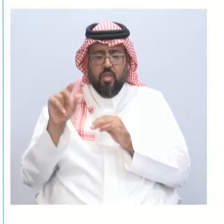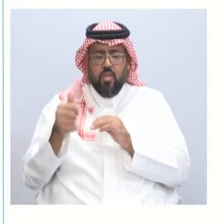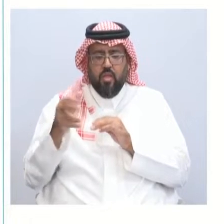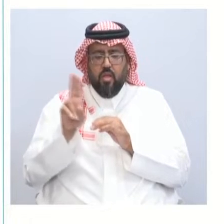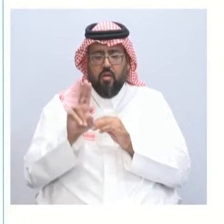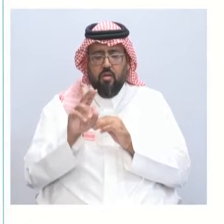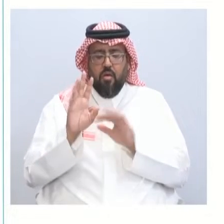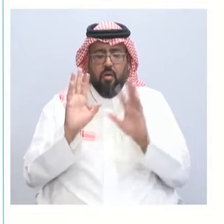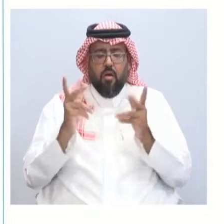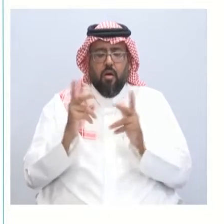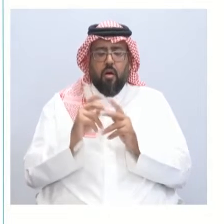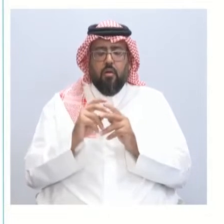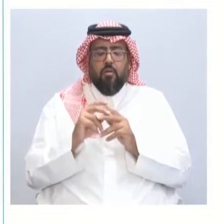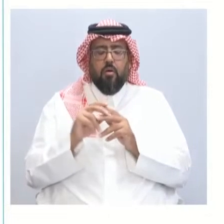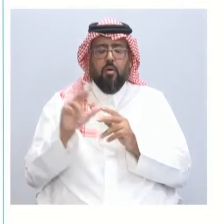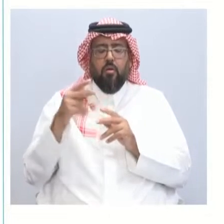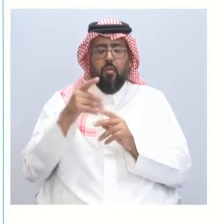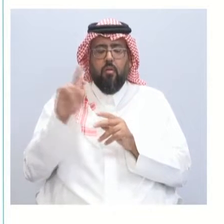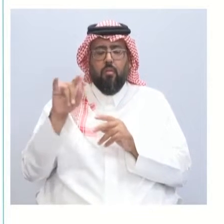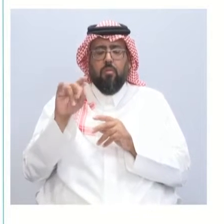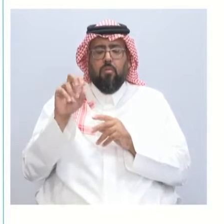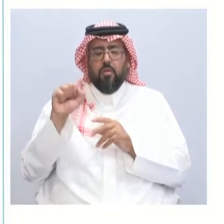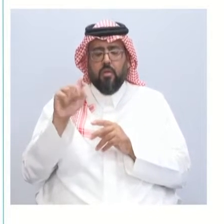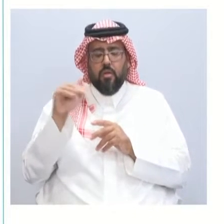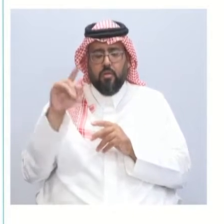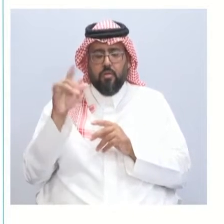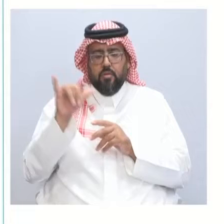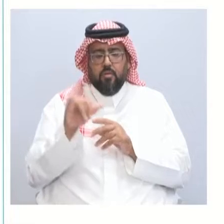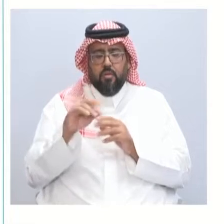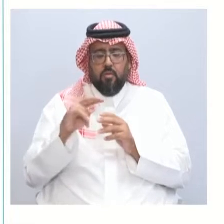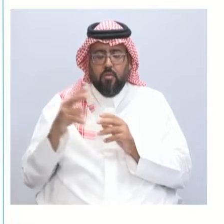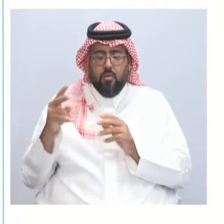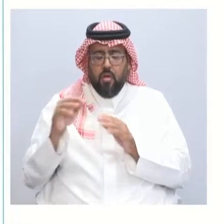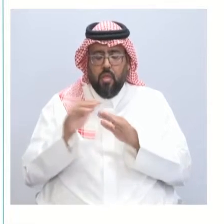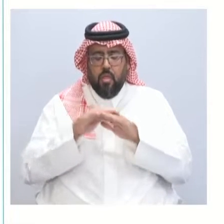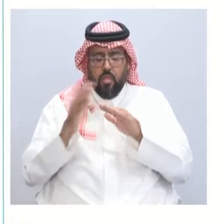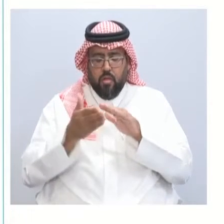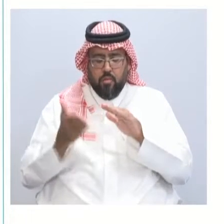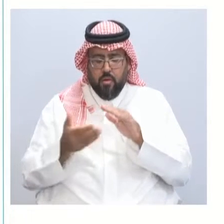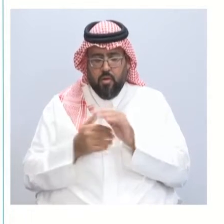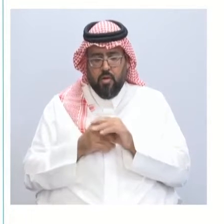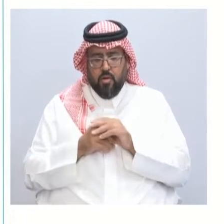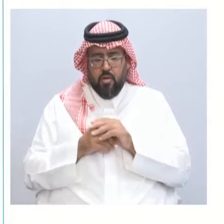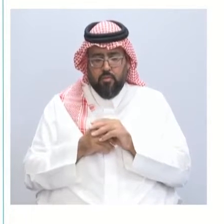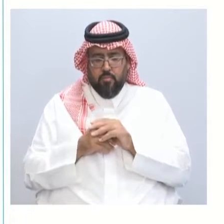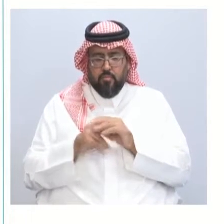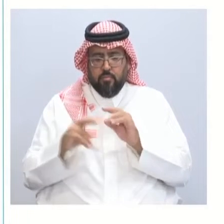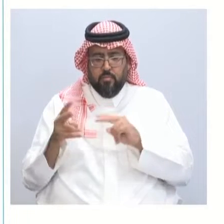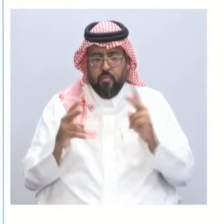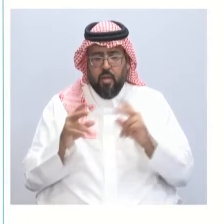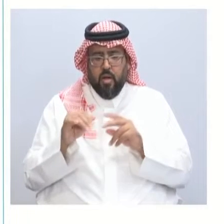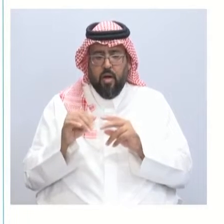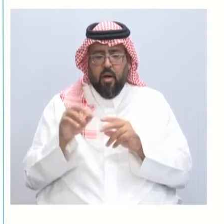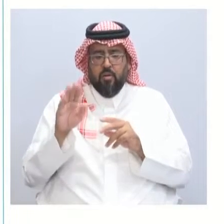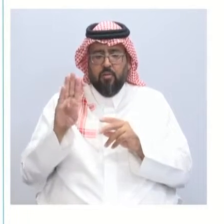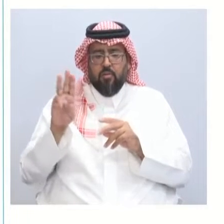هذا تعريف الغلاف الصخري ويتكون من عده طبقات تختلف من حيث